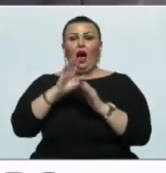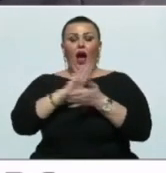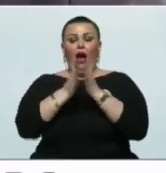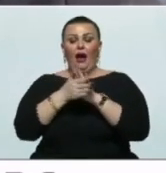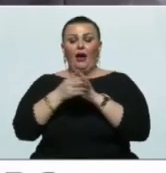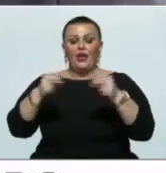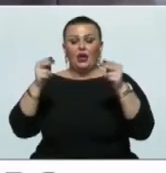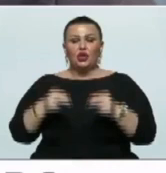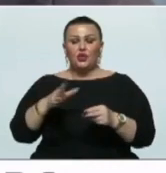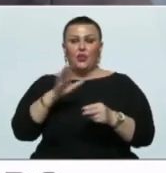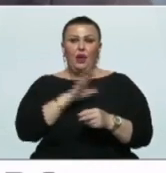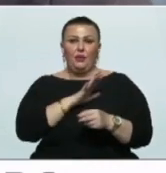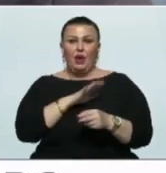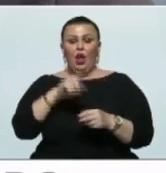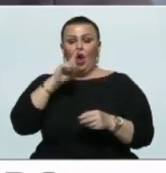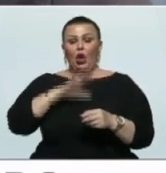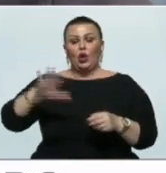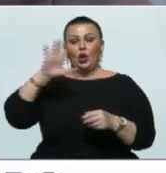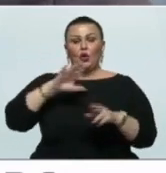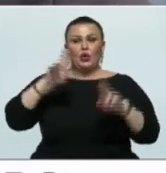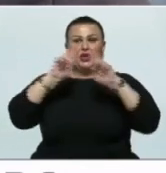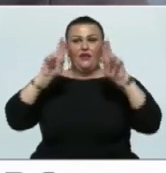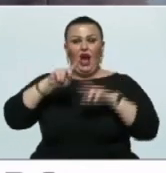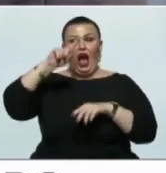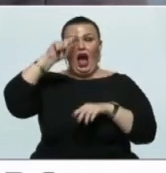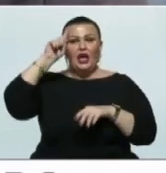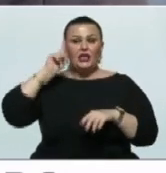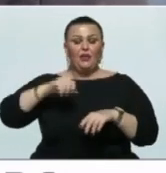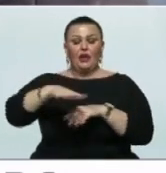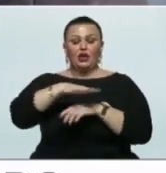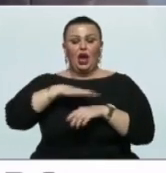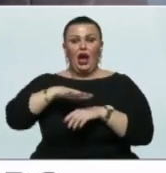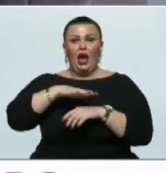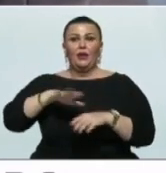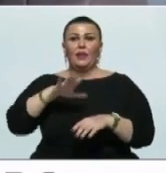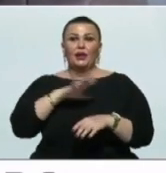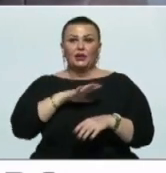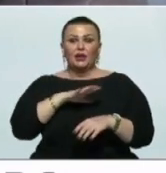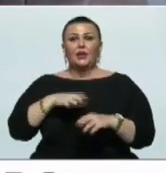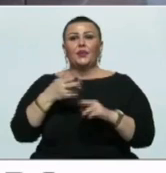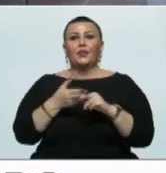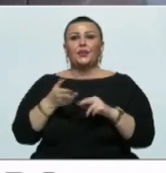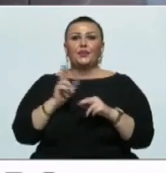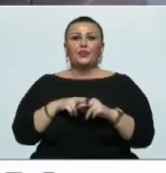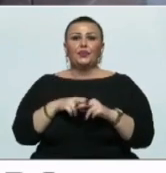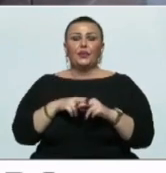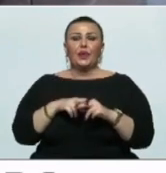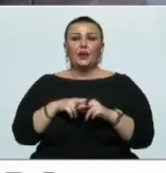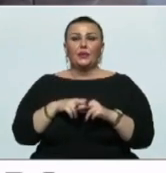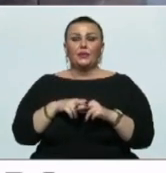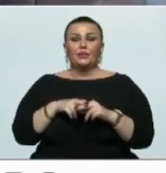yapıldı. Rusya Federasyonu, Azerbaycan ve Ermenistan arasında. Bu